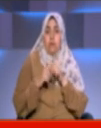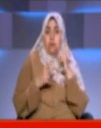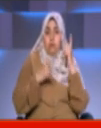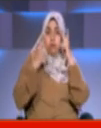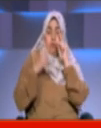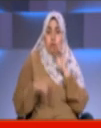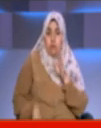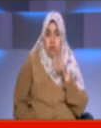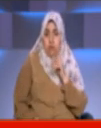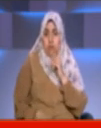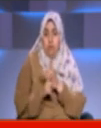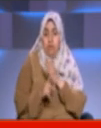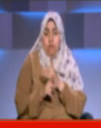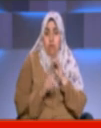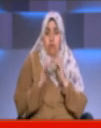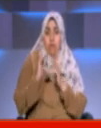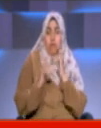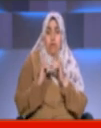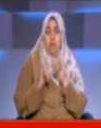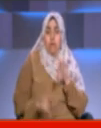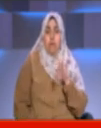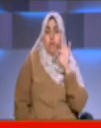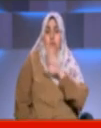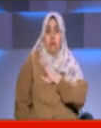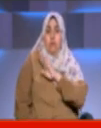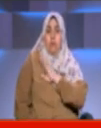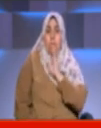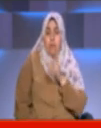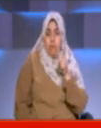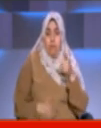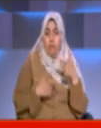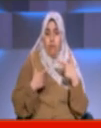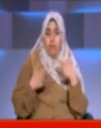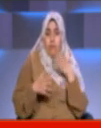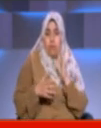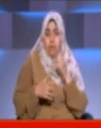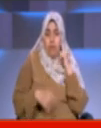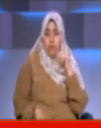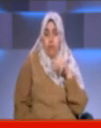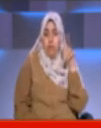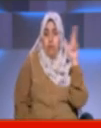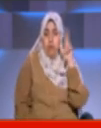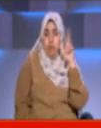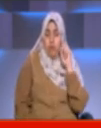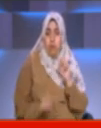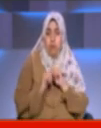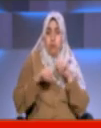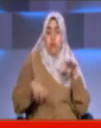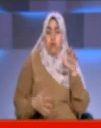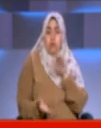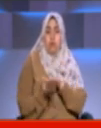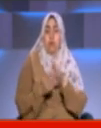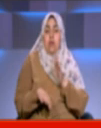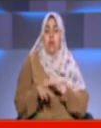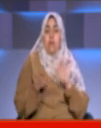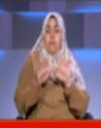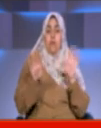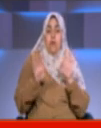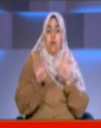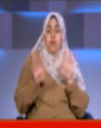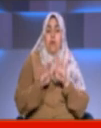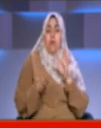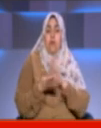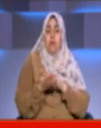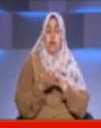هذا أحد تداعيات مسلسل الاختيار. طبعا هناك مقال نشرته الجزيرة على موقعها